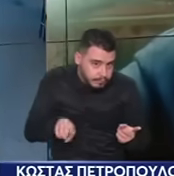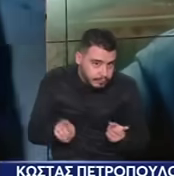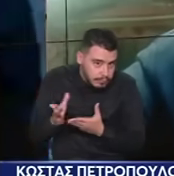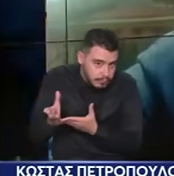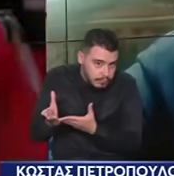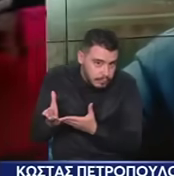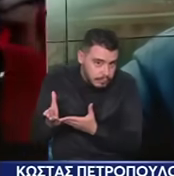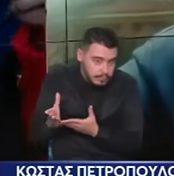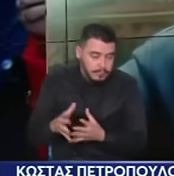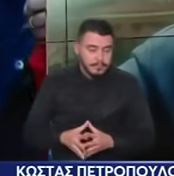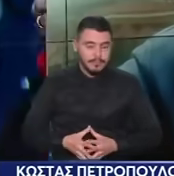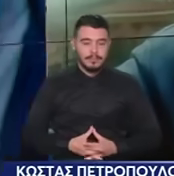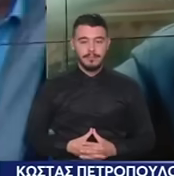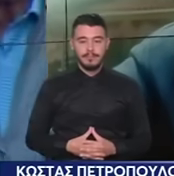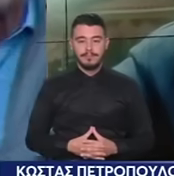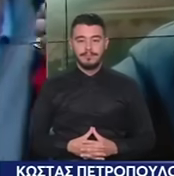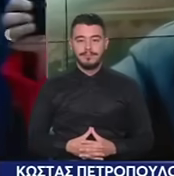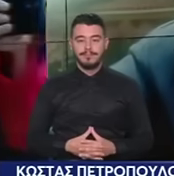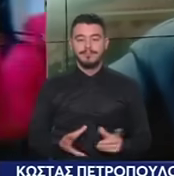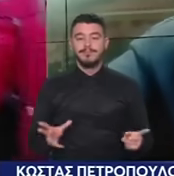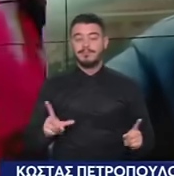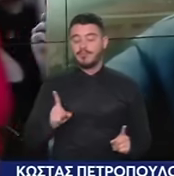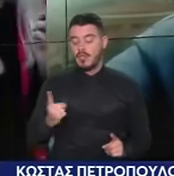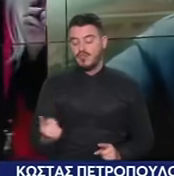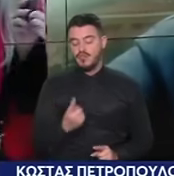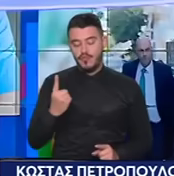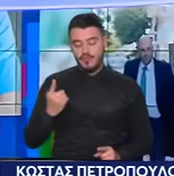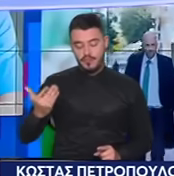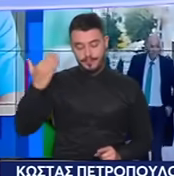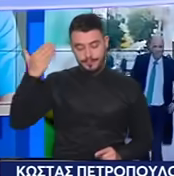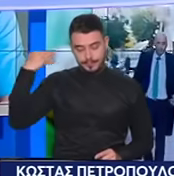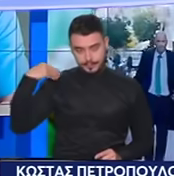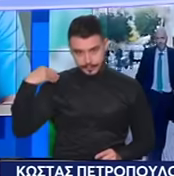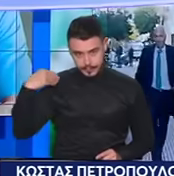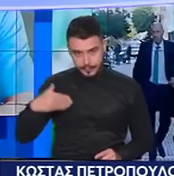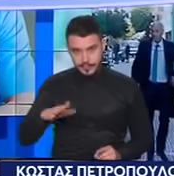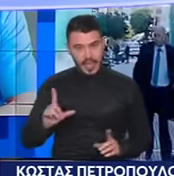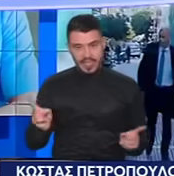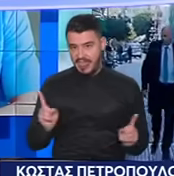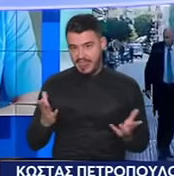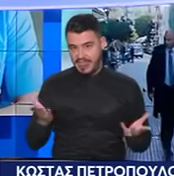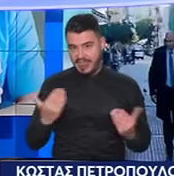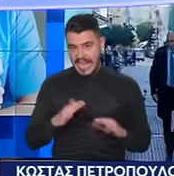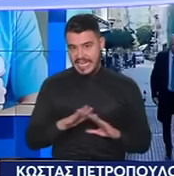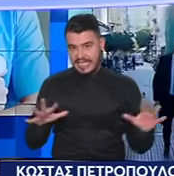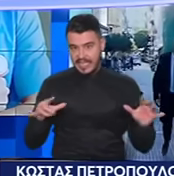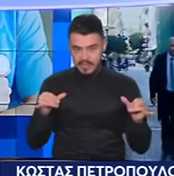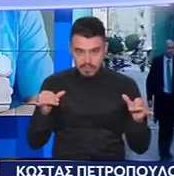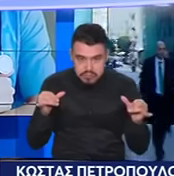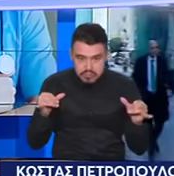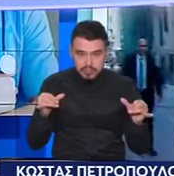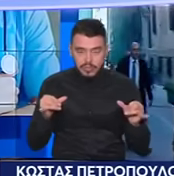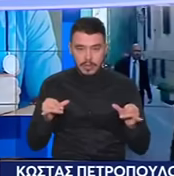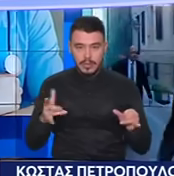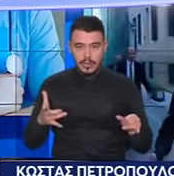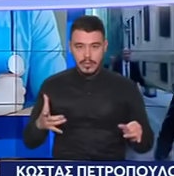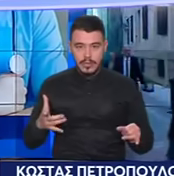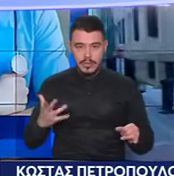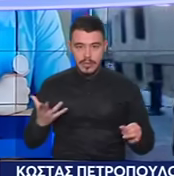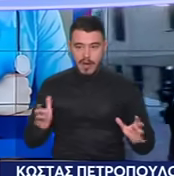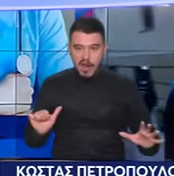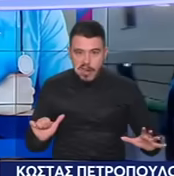Αυτά που έκανε τότε δεν ήταν τόσο γνωστά, δηλαδή βία και γνωστά στο μέγεθος, στο σύνολό του σε